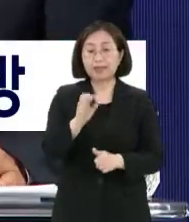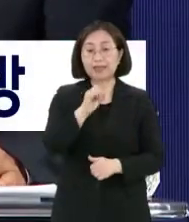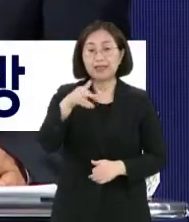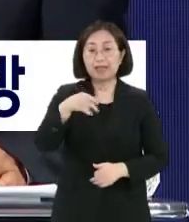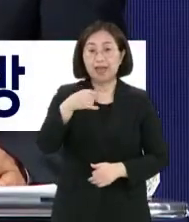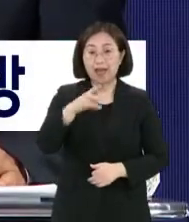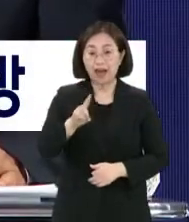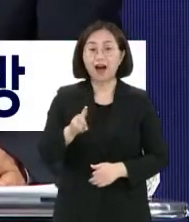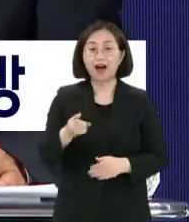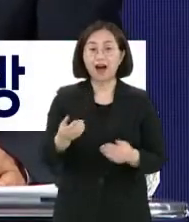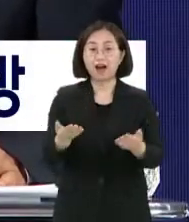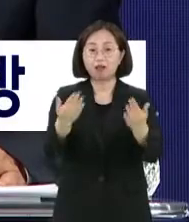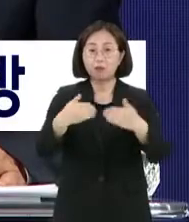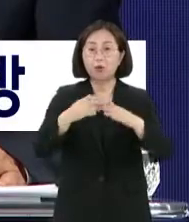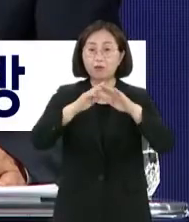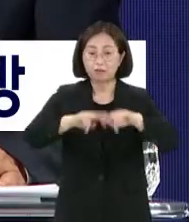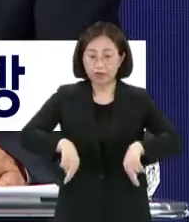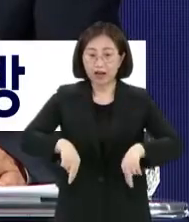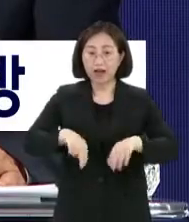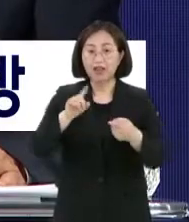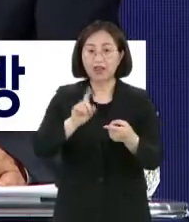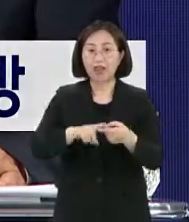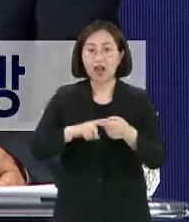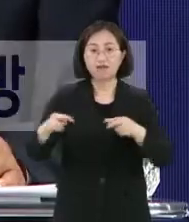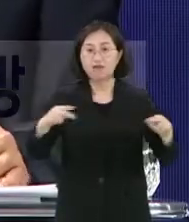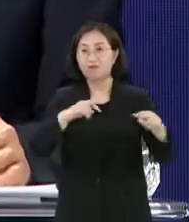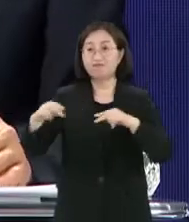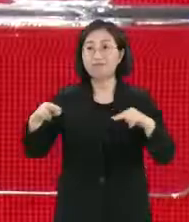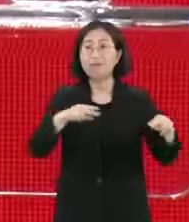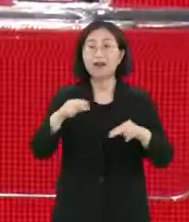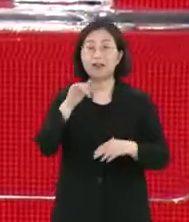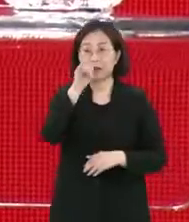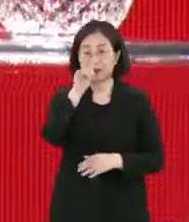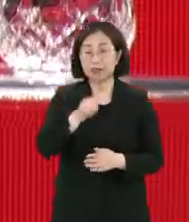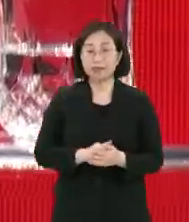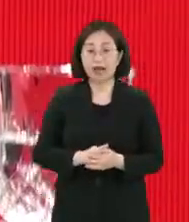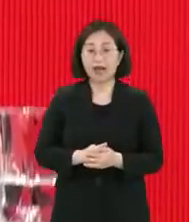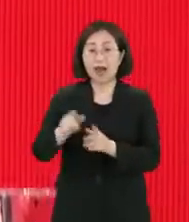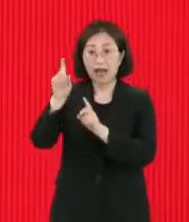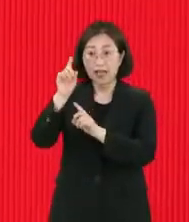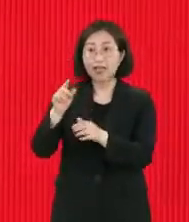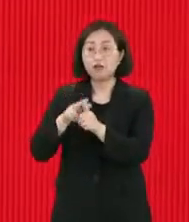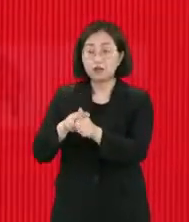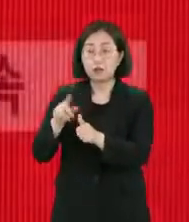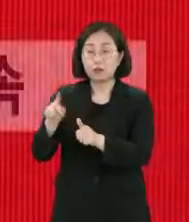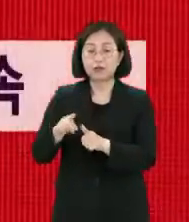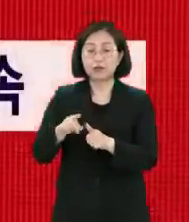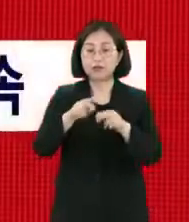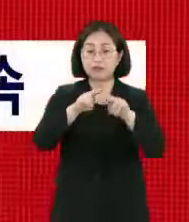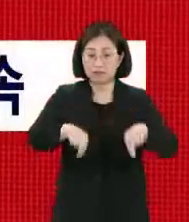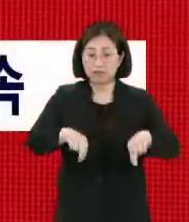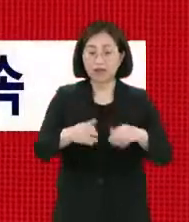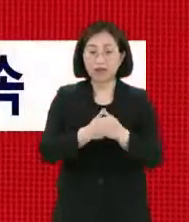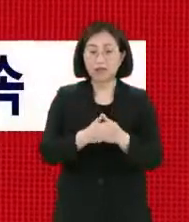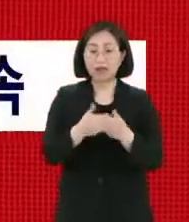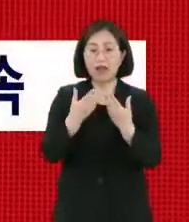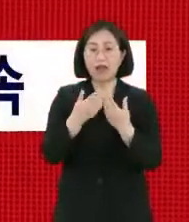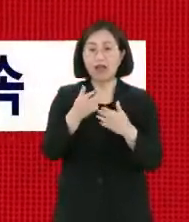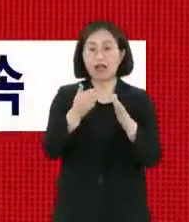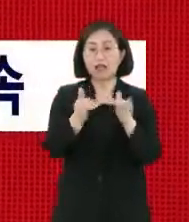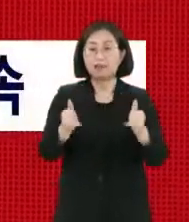따른 지역 경제 활성화 방안을 놓고 공방이 벌어졌습니다. 이응우 후보는 이케아 입점 무산으로 시민들의